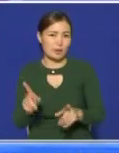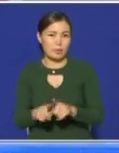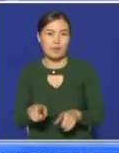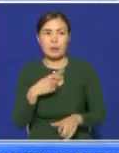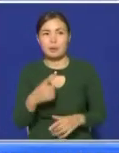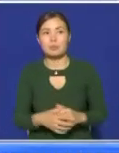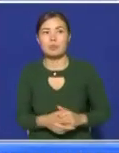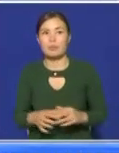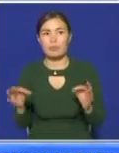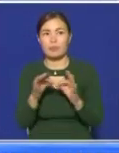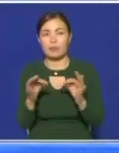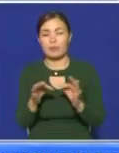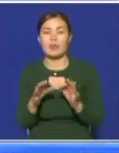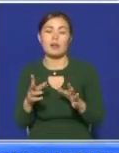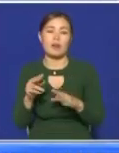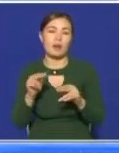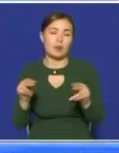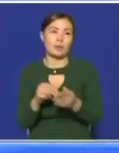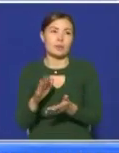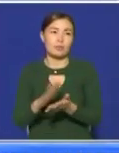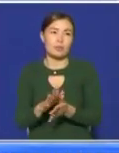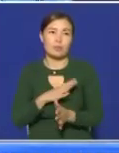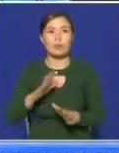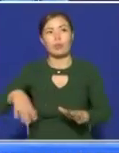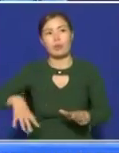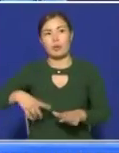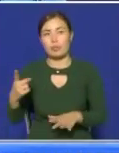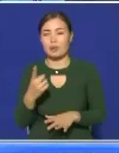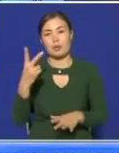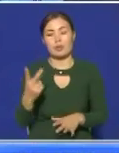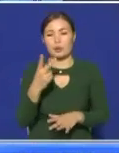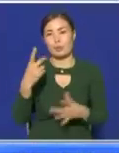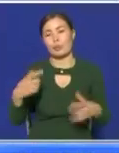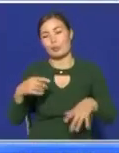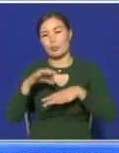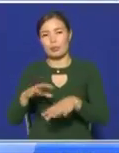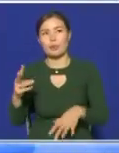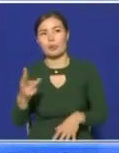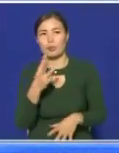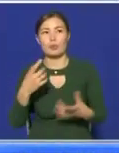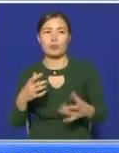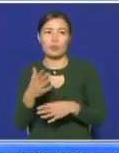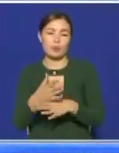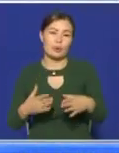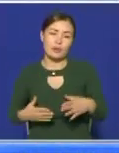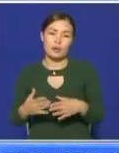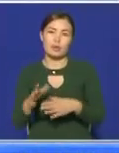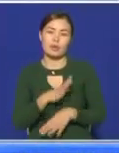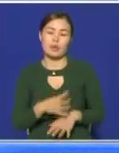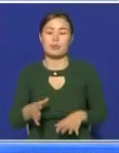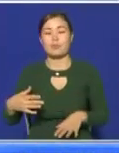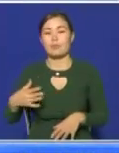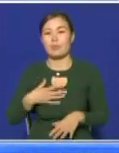олар. Физика пәнін таңдап тіркелдім. Кейін бірінші, екінші турлар болып өтті. Үшінші турда барған кезде